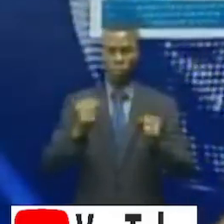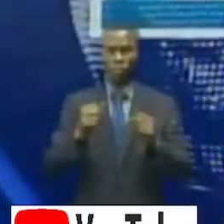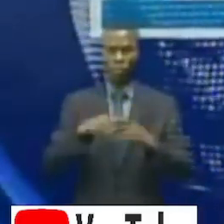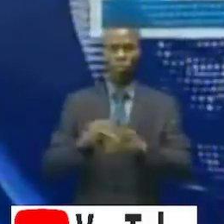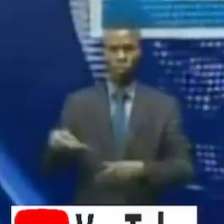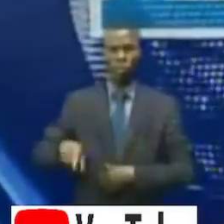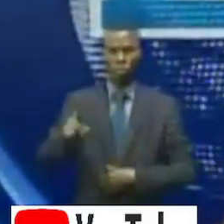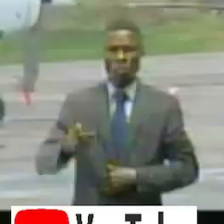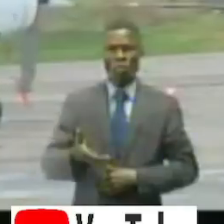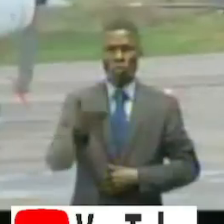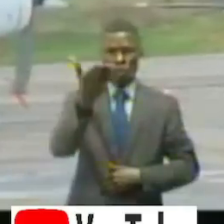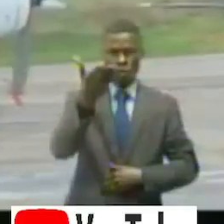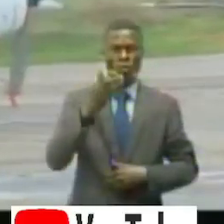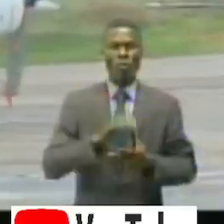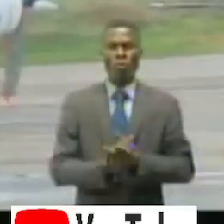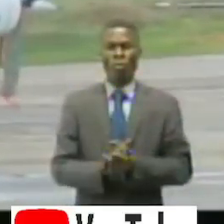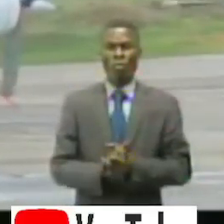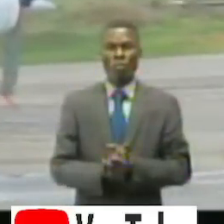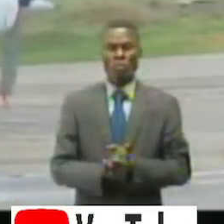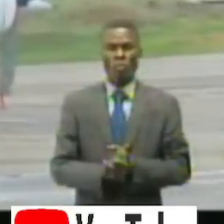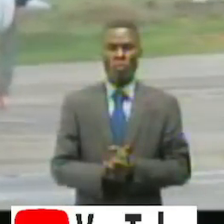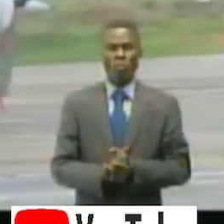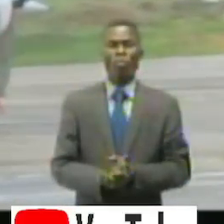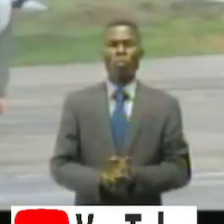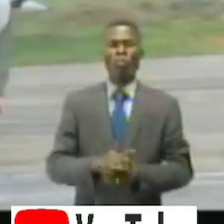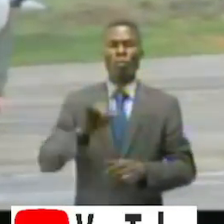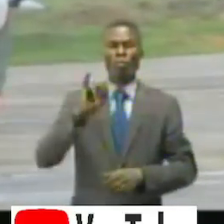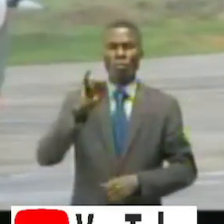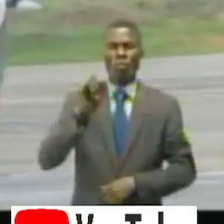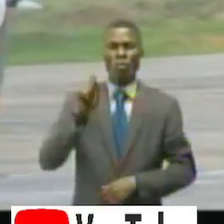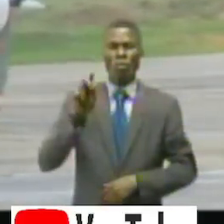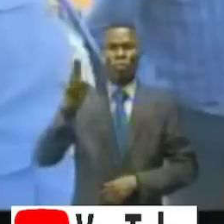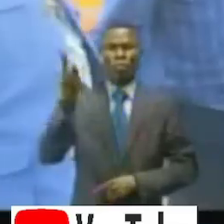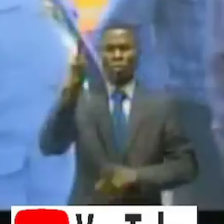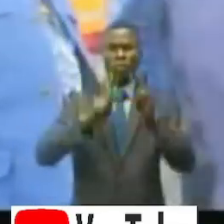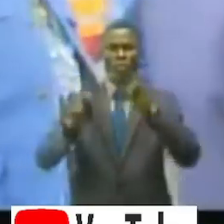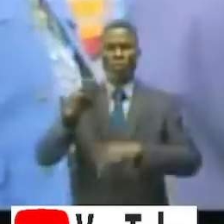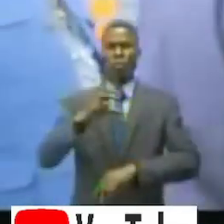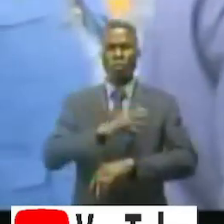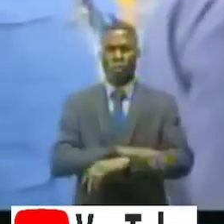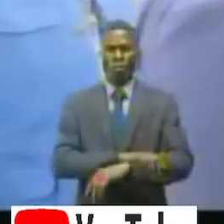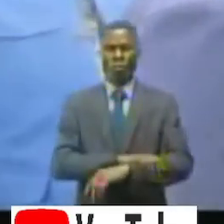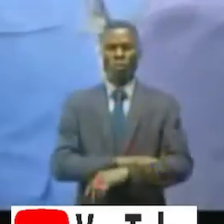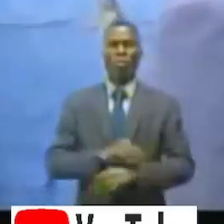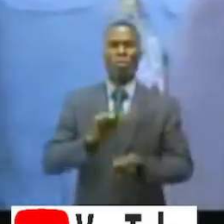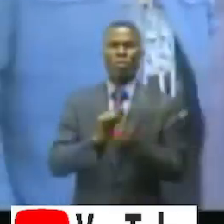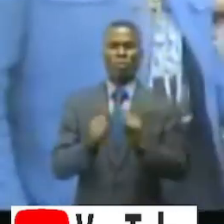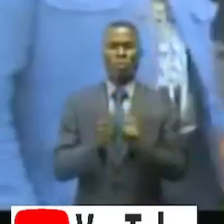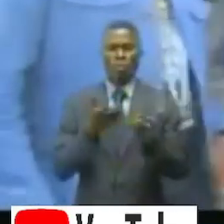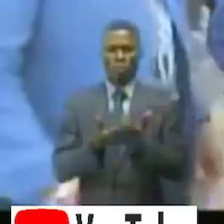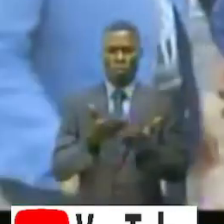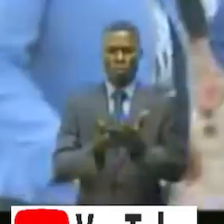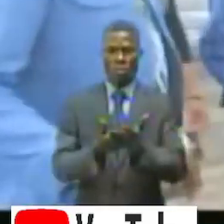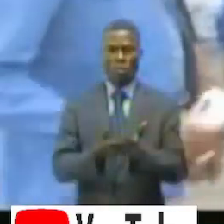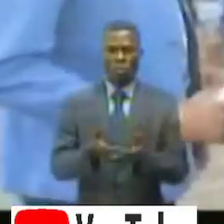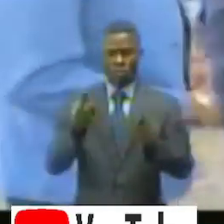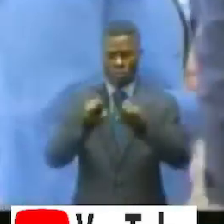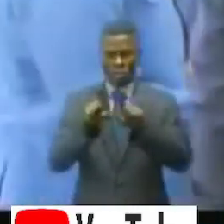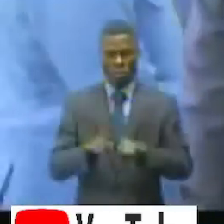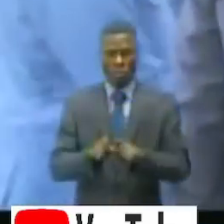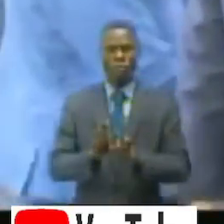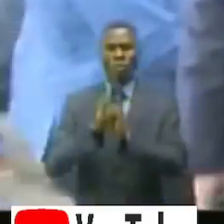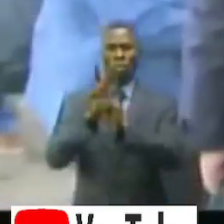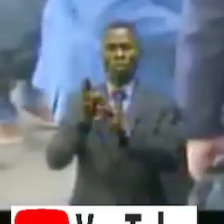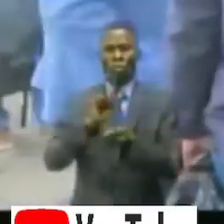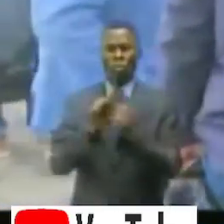durable. Reportage. Commis en Ituri contre les populations civiles ne resteront pas impunis. Leurs auteurs vont répondre de leurs